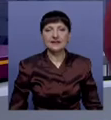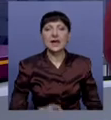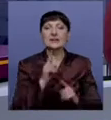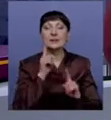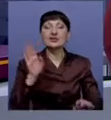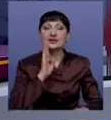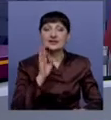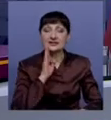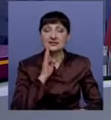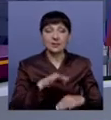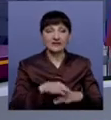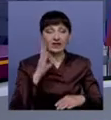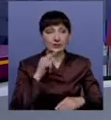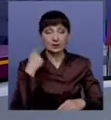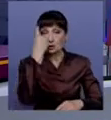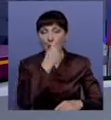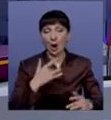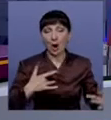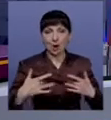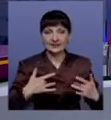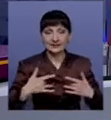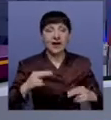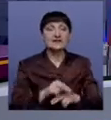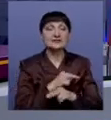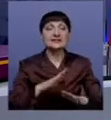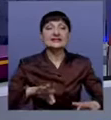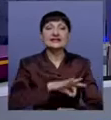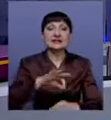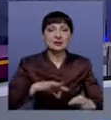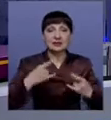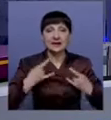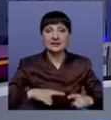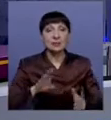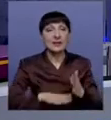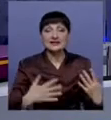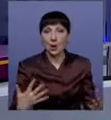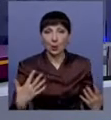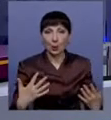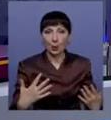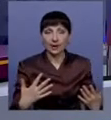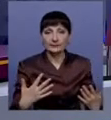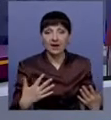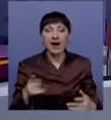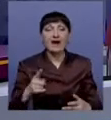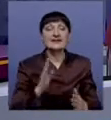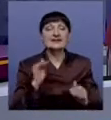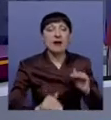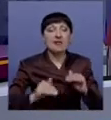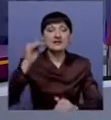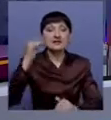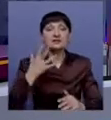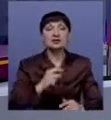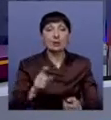Необычная девушка провела в Алматы сольный концерт. Воспитанница детского дома, родившаяся без рук, Зарета Курмангужинова, с раннего детства еще